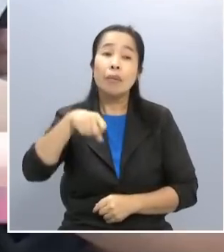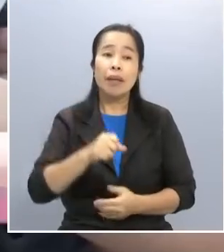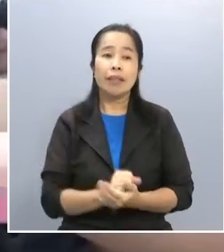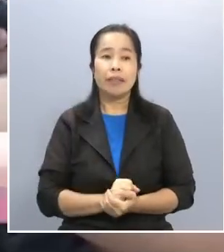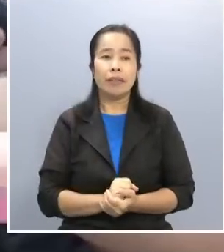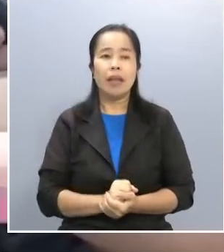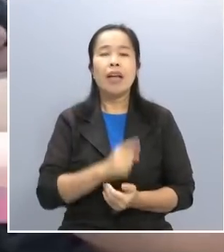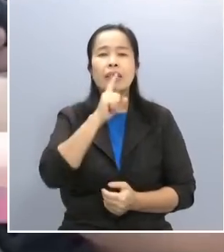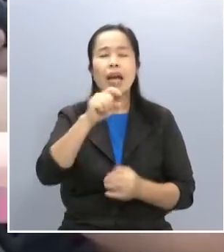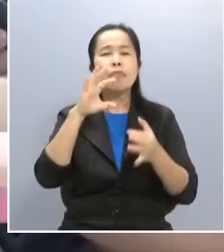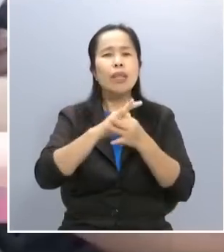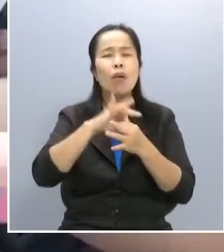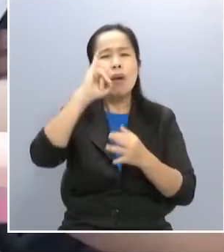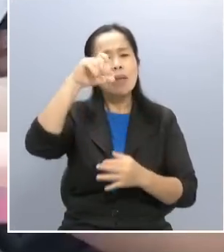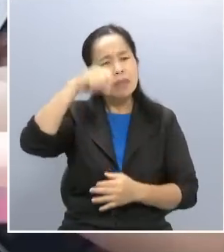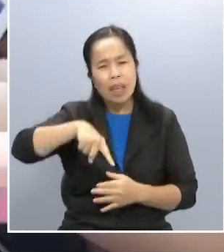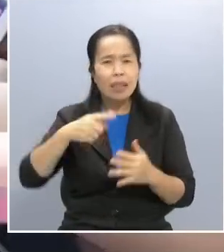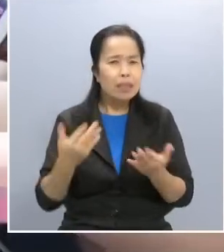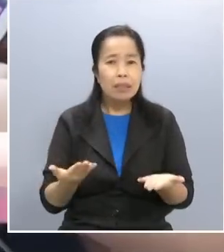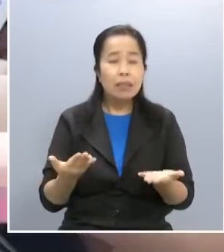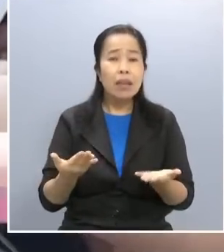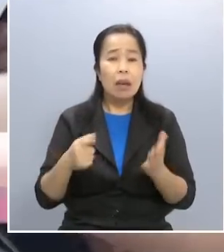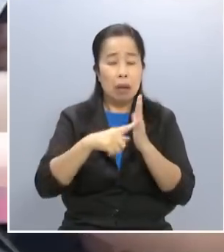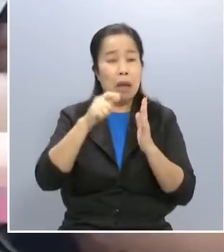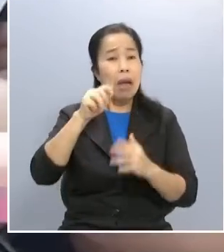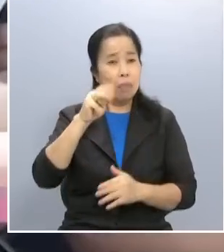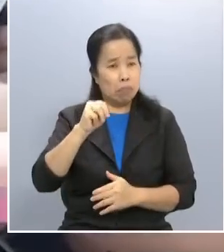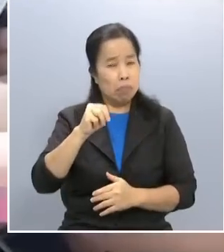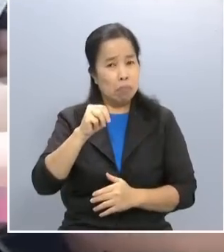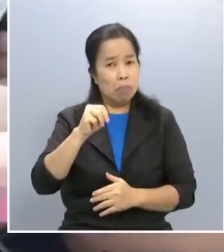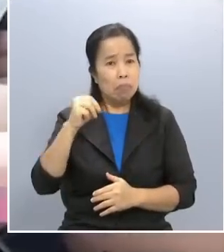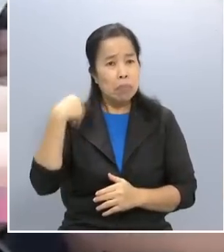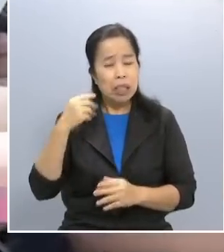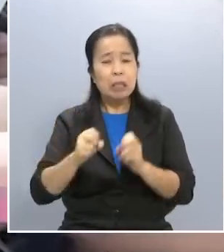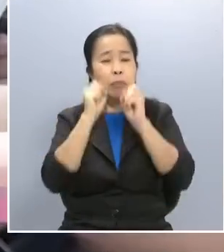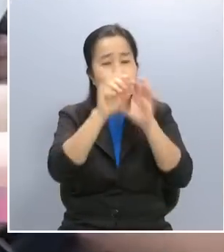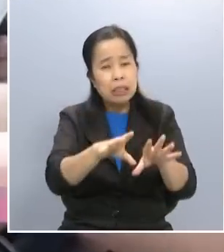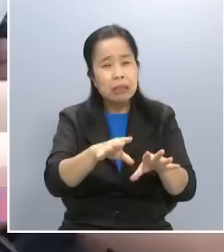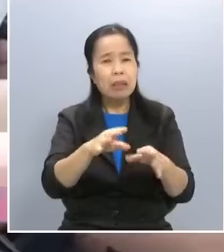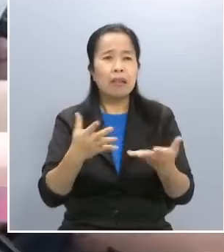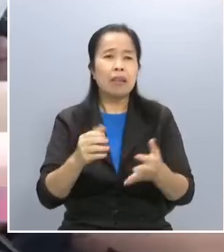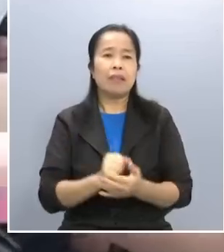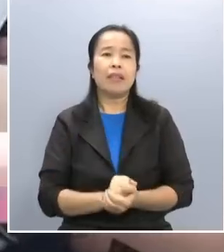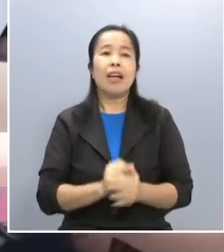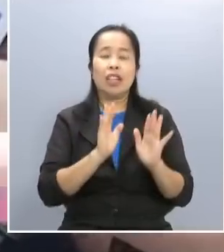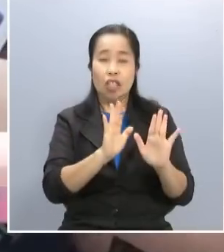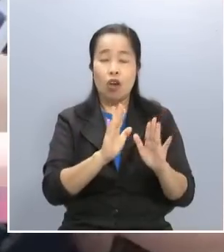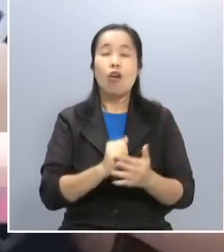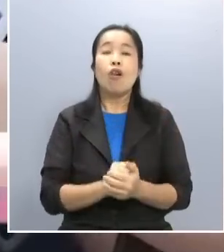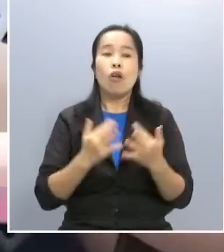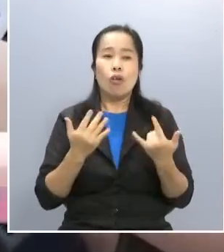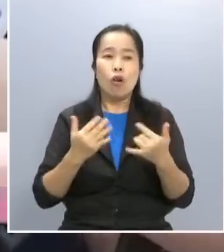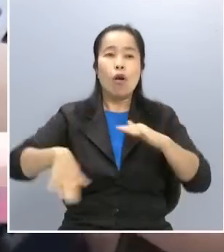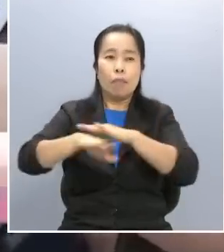างเงี้ยพยานบุคคลซึ่งถูกคุณแอมจ้างไปทำลายเนี่ยเอาไปทิ้งเนี่ยแล้วไม่ได้ไปทิ้งกับให้ตำรวจอย่างเง ี้ยอันนี้นะคะเดี๋ยวรอให้เขานำพ